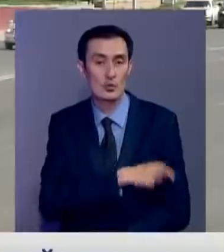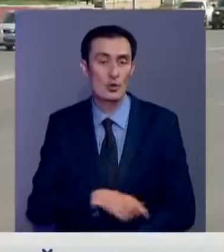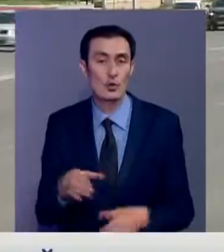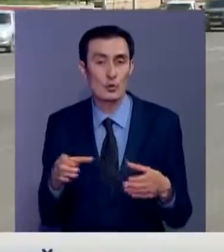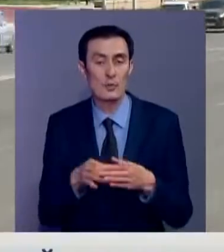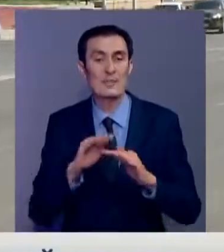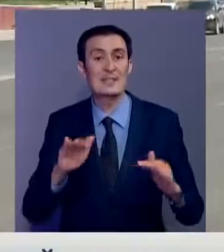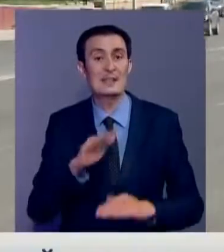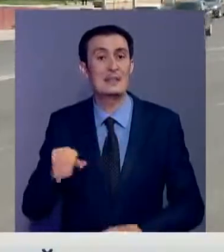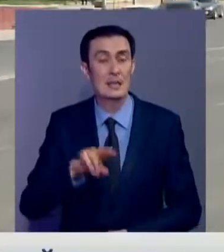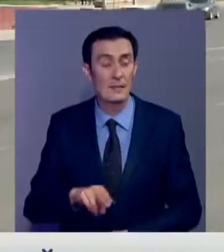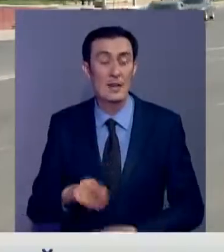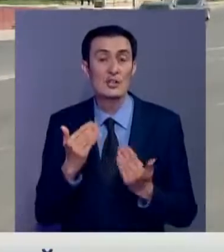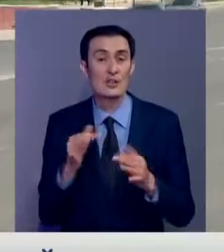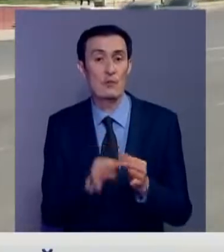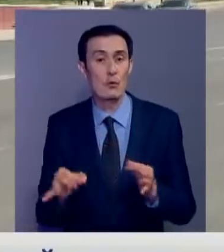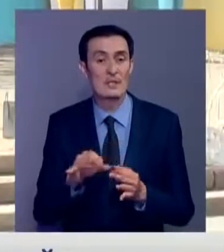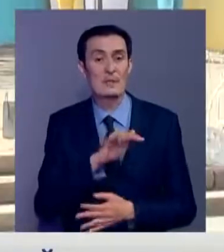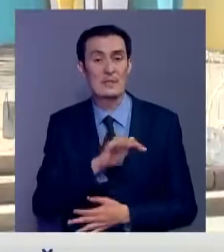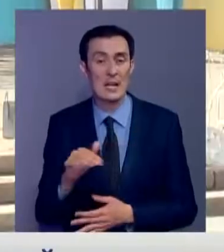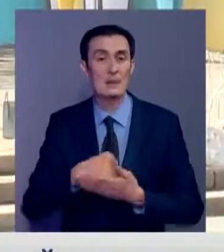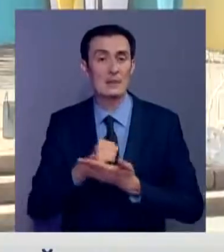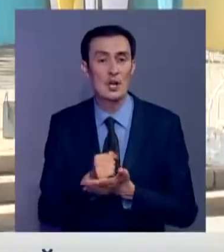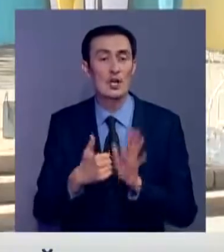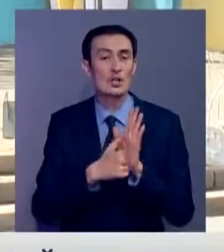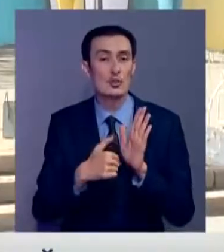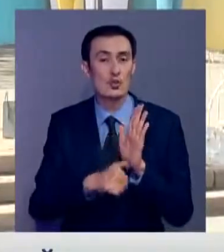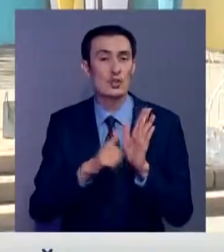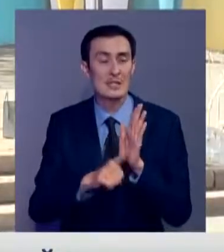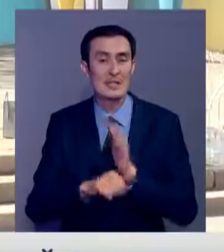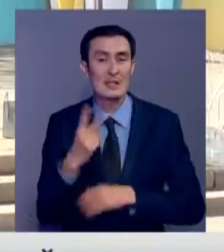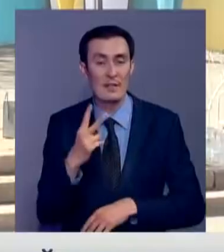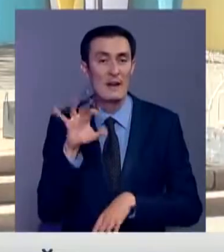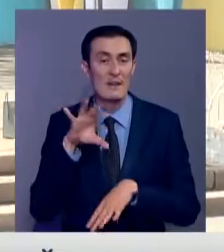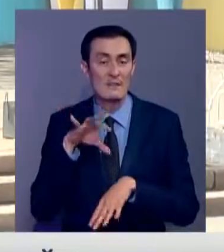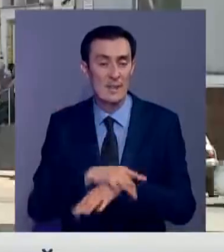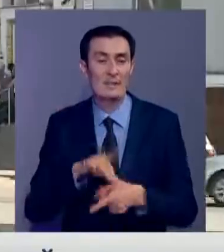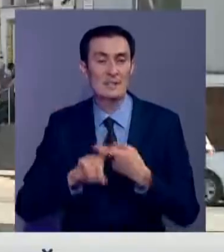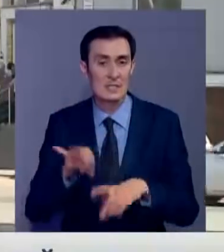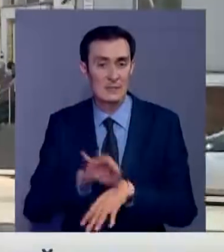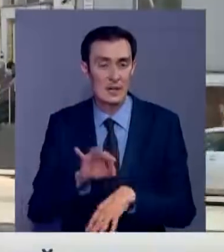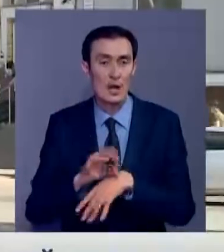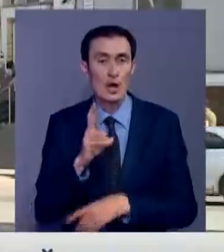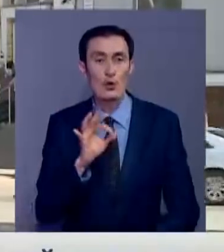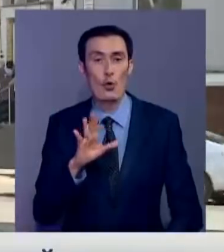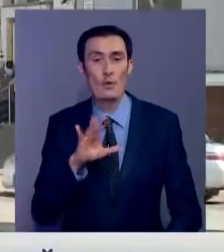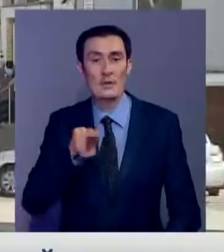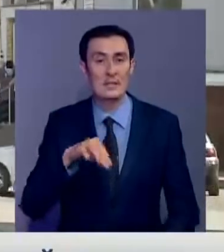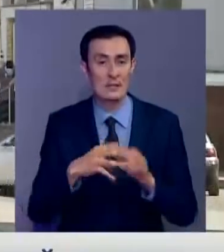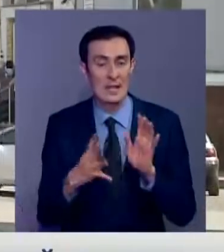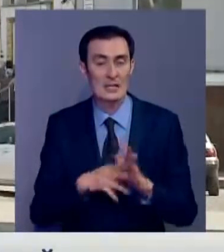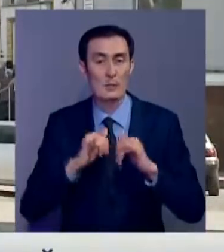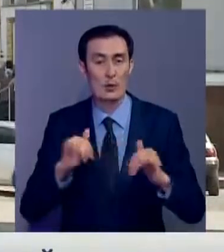группы в детских садах. Всего в регионе официально подтверждены 662 случая инфицирования COVID-19.